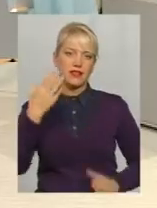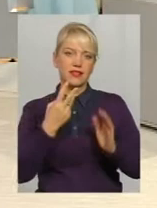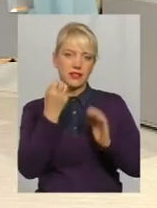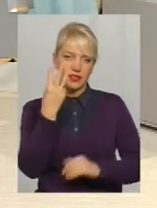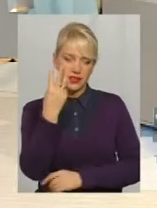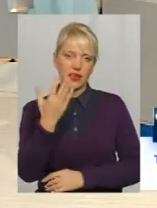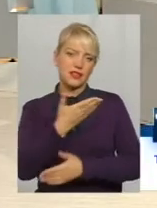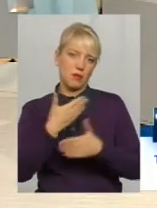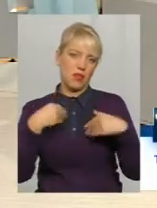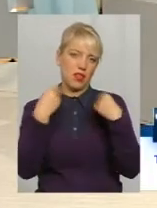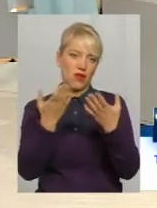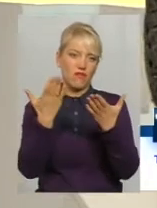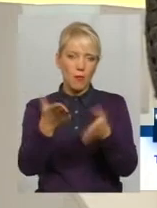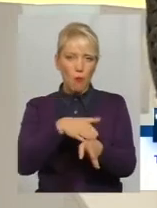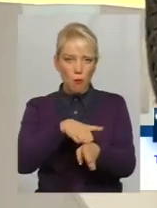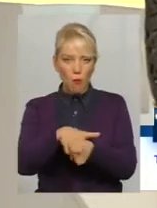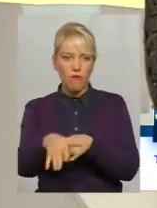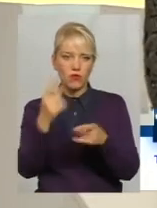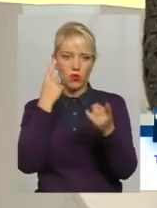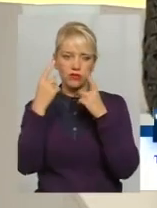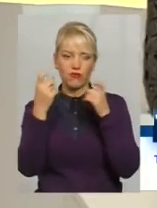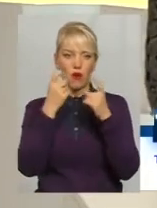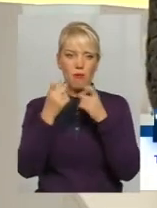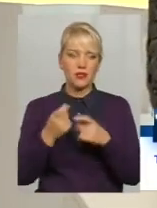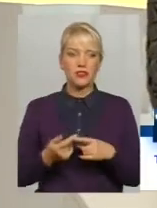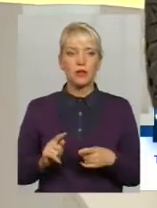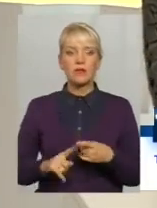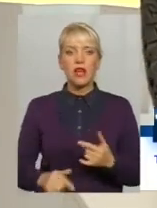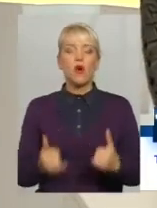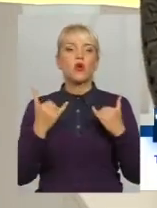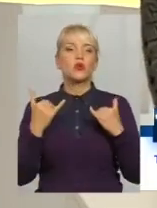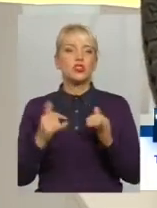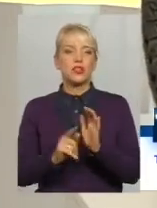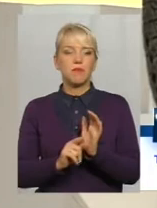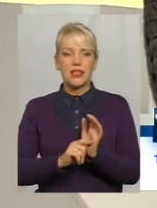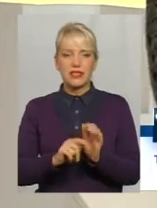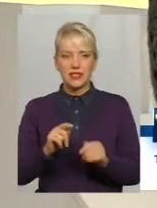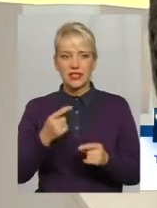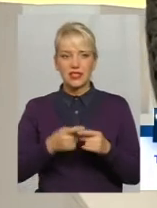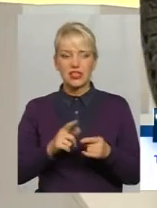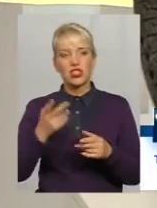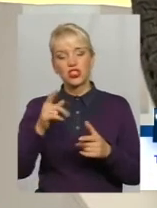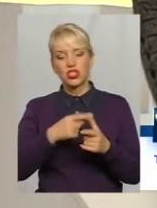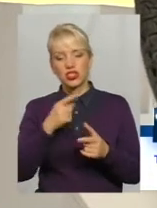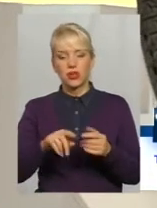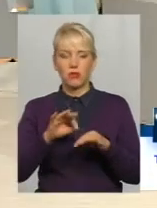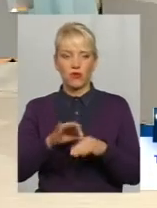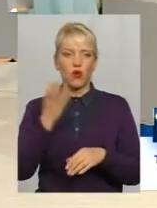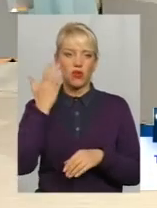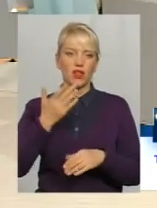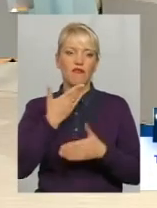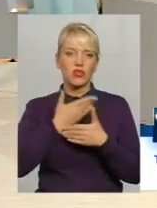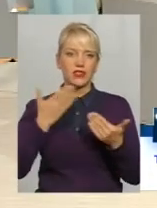надамо повну інформацію. Ольга Сергіївна, власне, оце осучаснення пенсії, чи проводились, коли в нас останні проводились